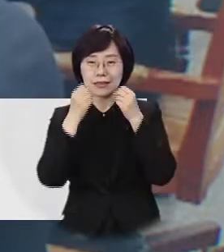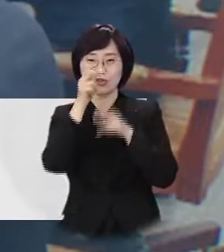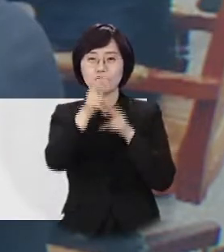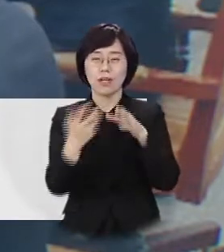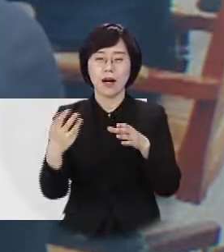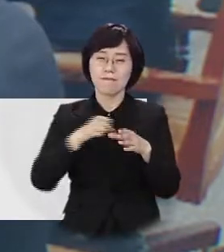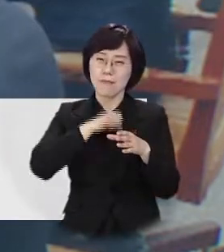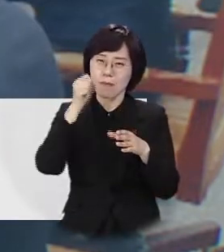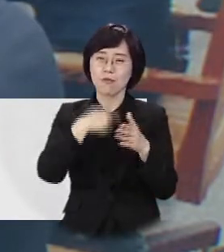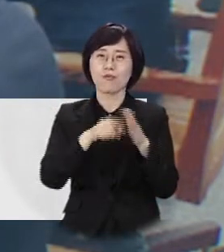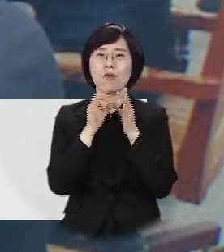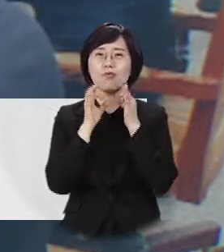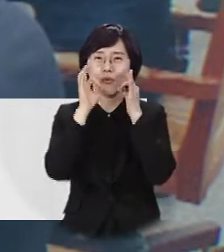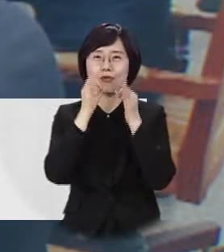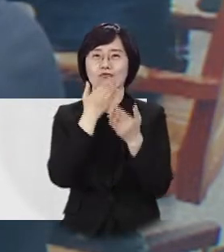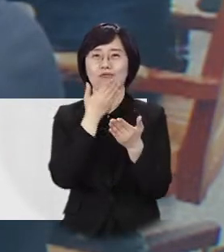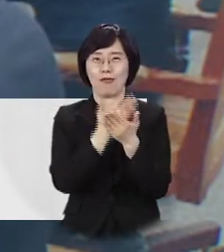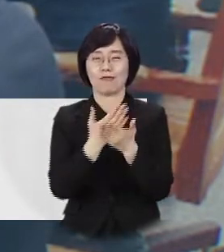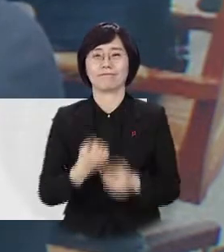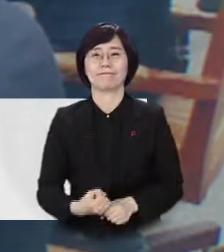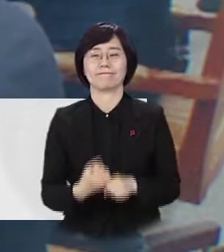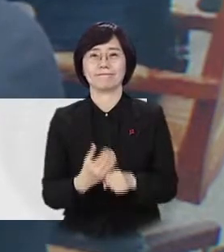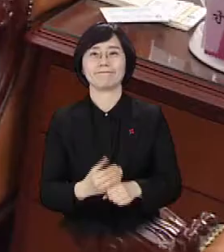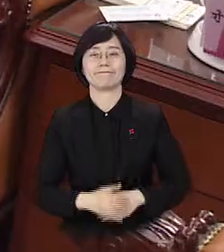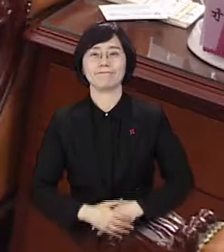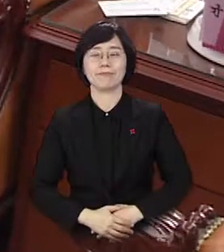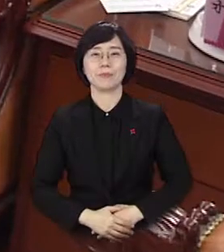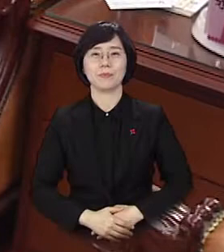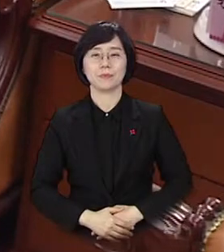여부가 관건입니다. 박석 기자입니다.